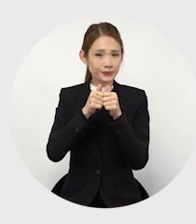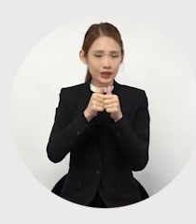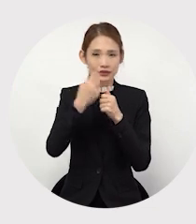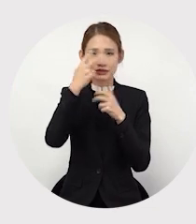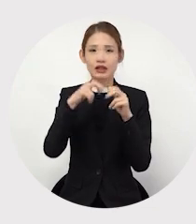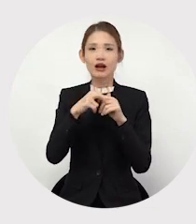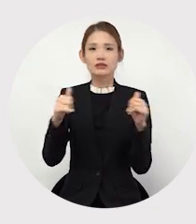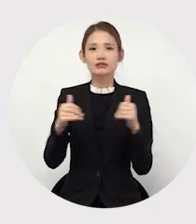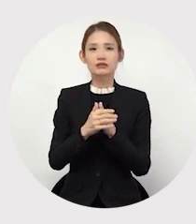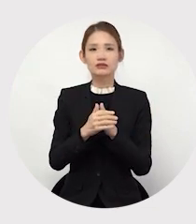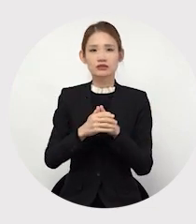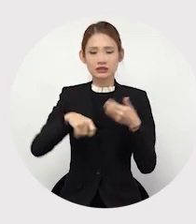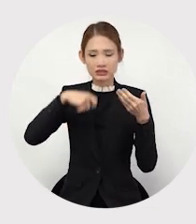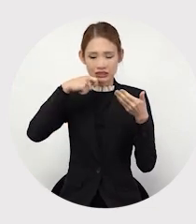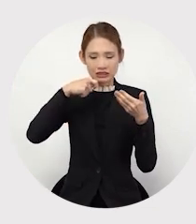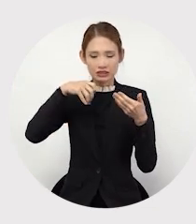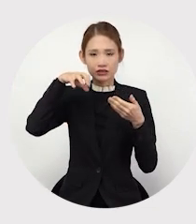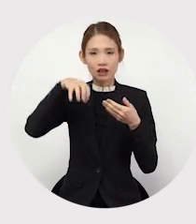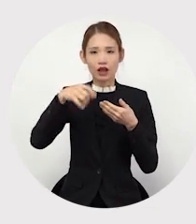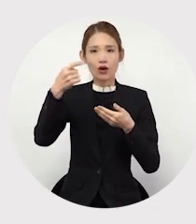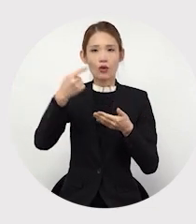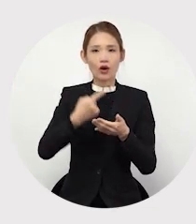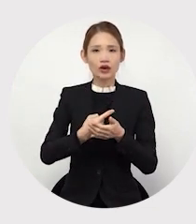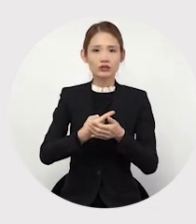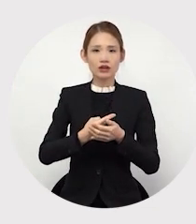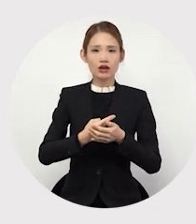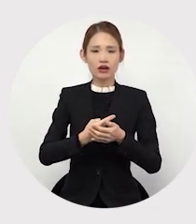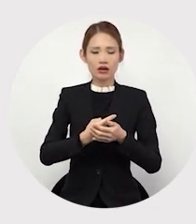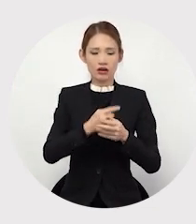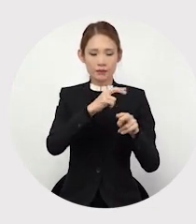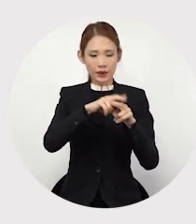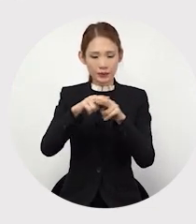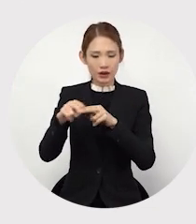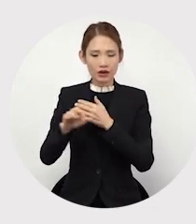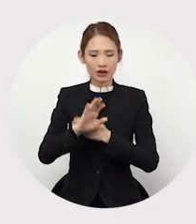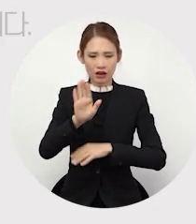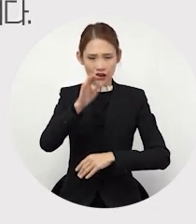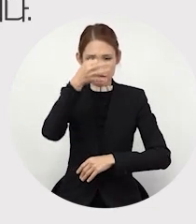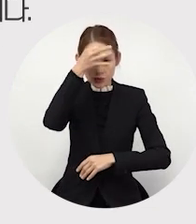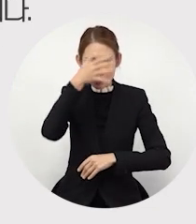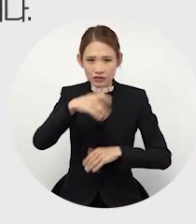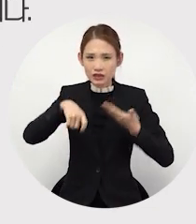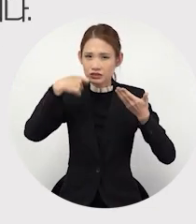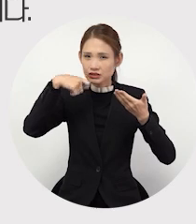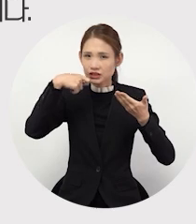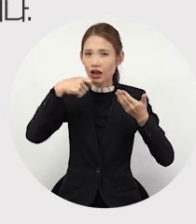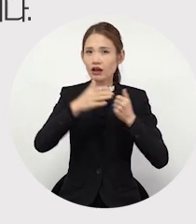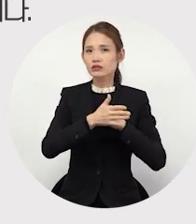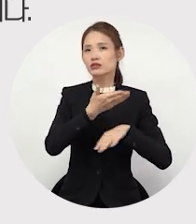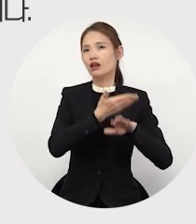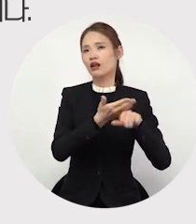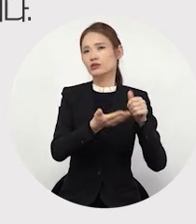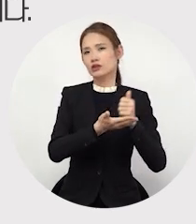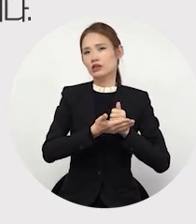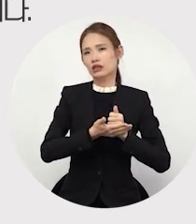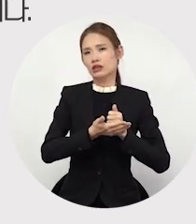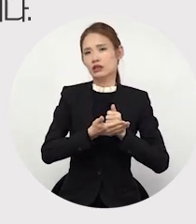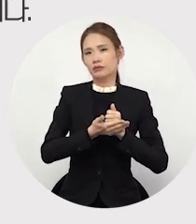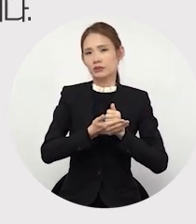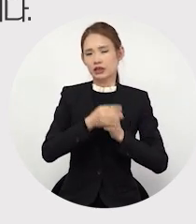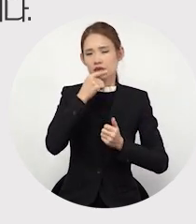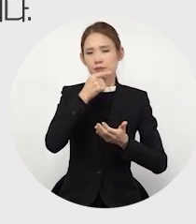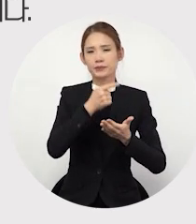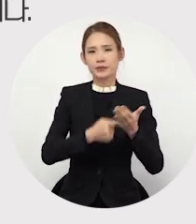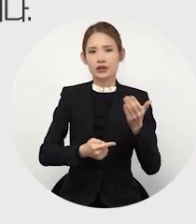동행하시는 시각장애인 분들이 식당에 오셔서 자리를 잡으려고 하시면 주인분들이 저희 죄송합니다. 식당이라서 다른 손님들한테 폐가